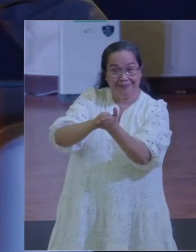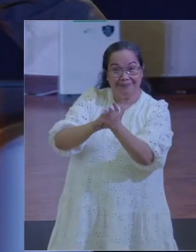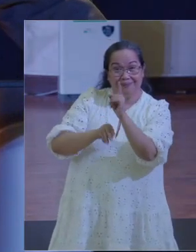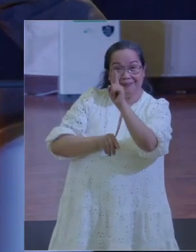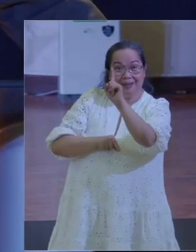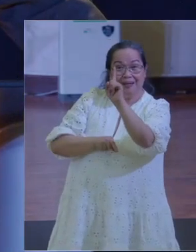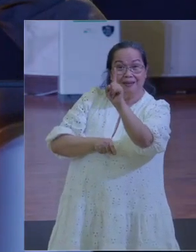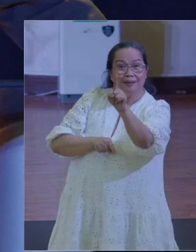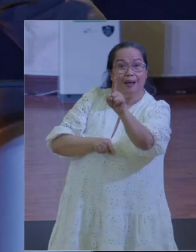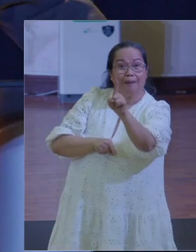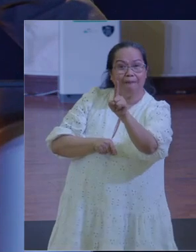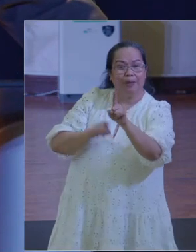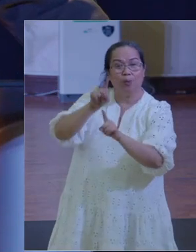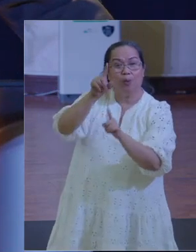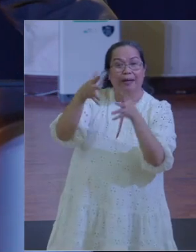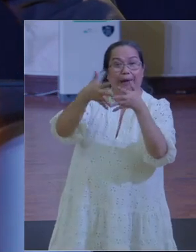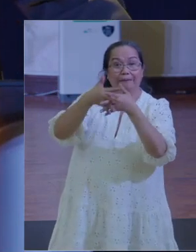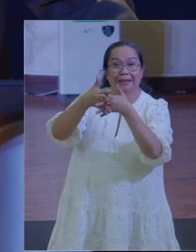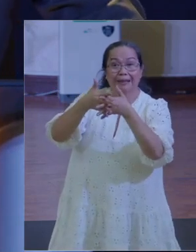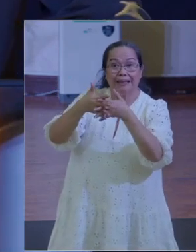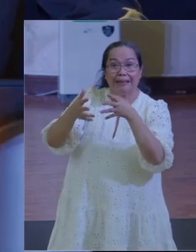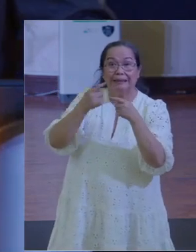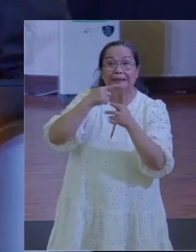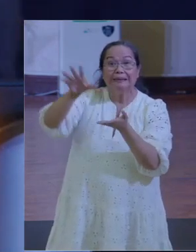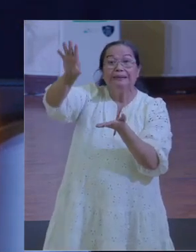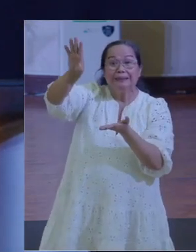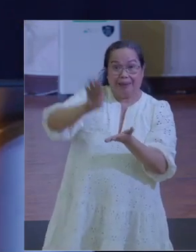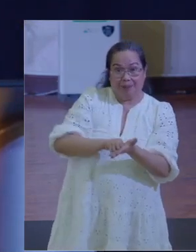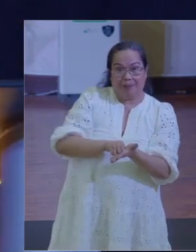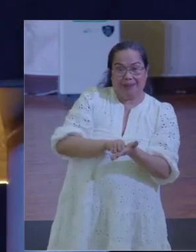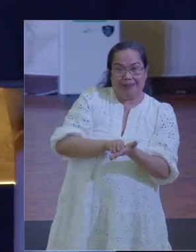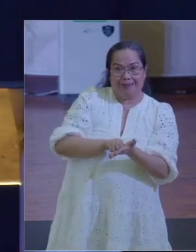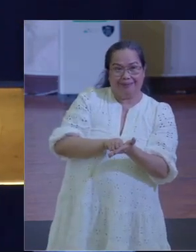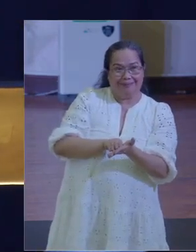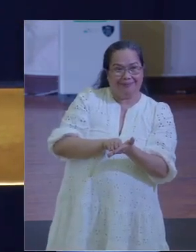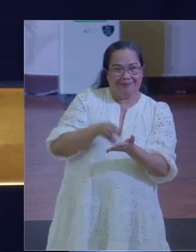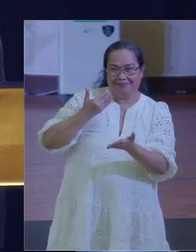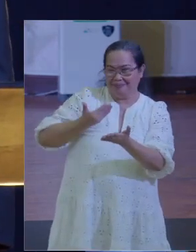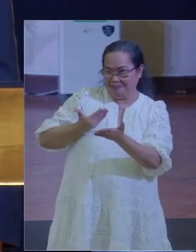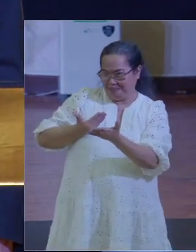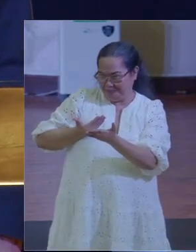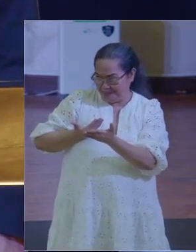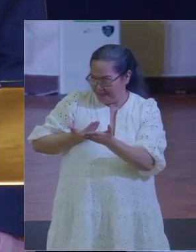isang Amerikano. No? So, bumili siya ng